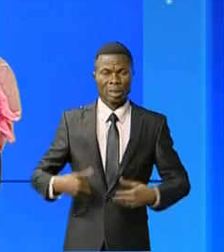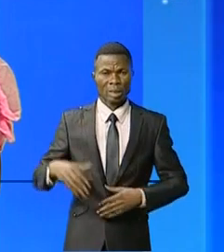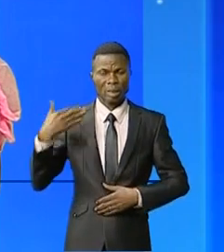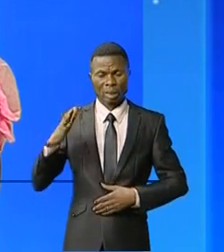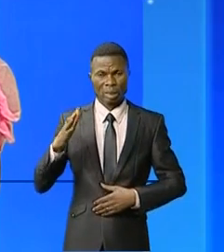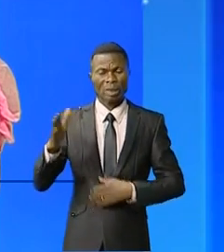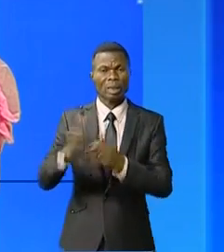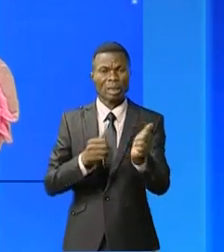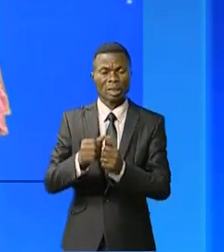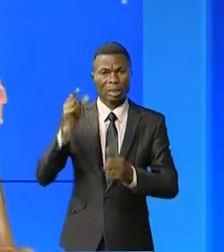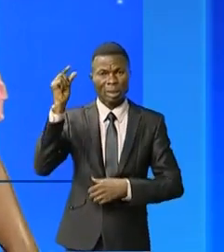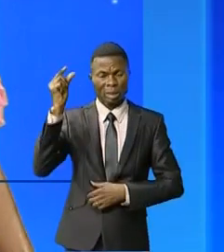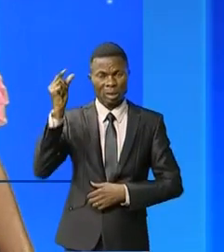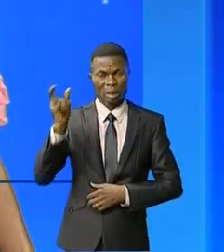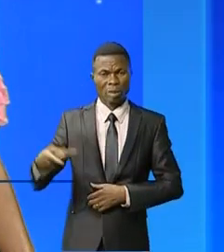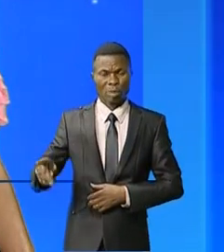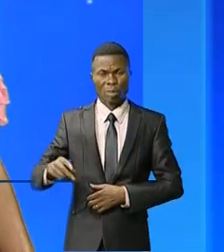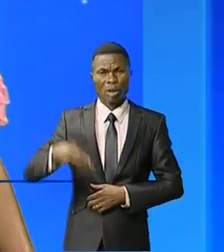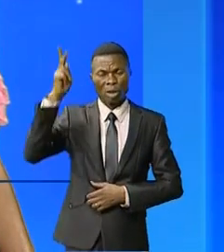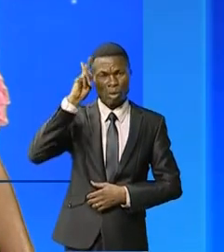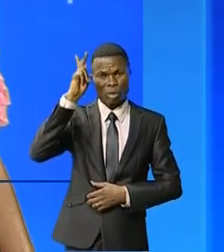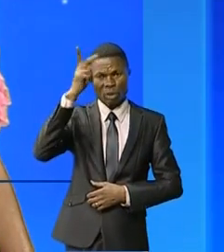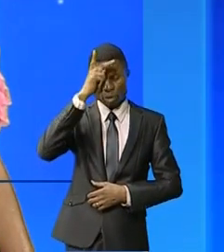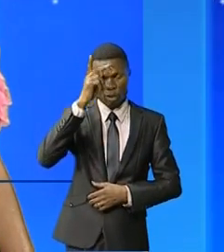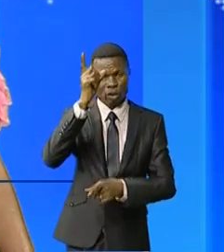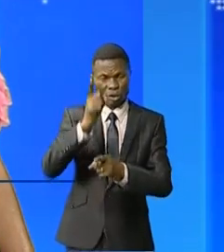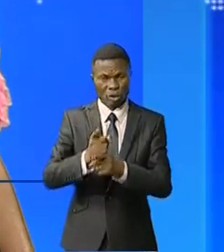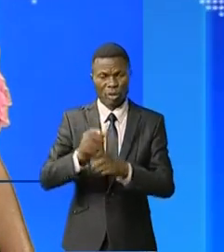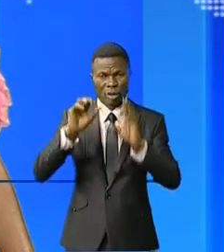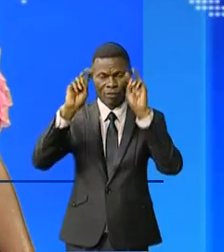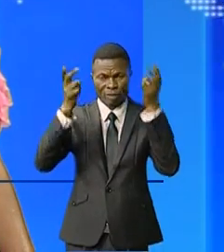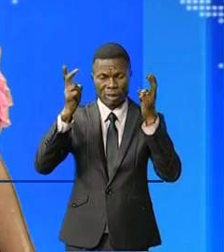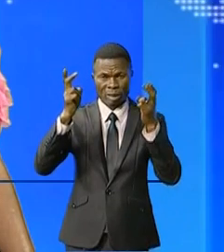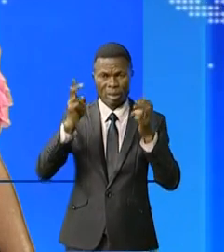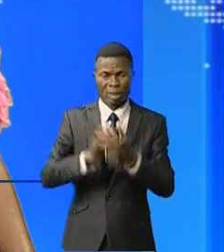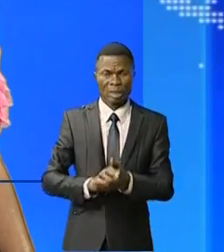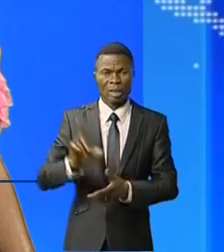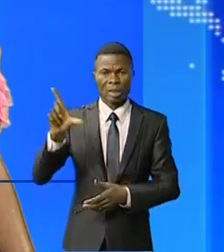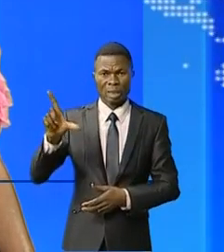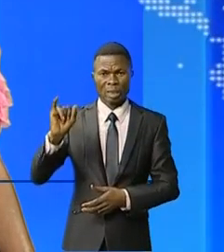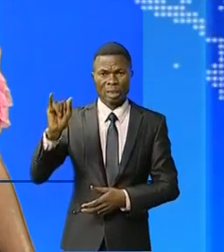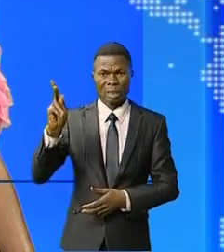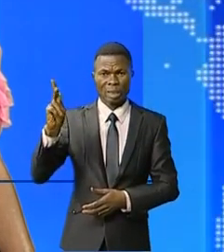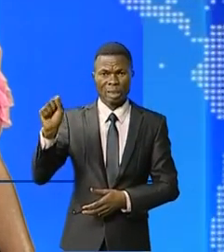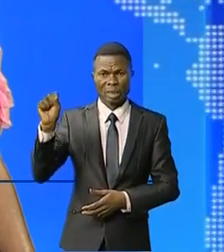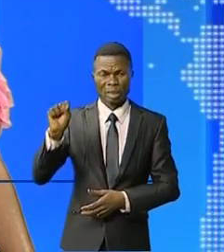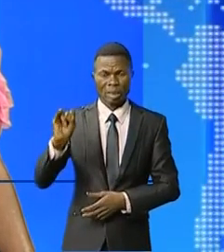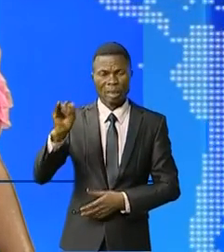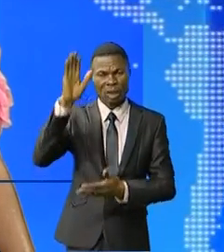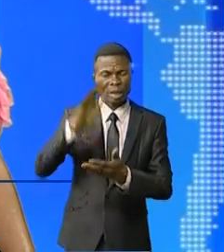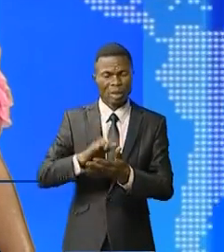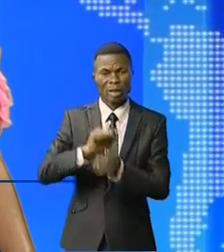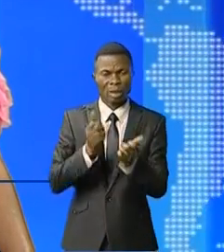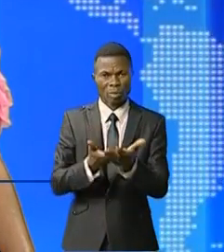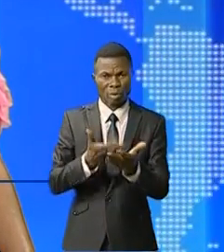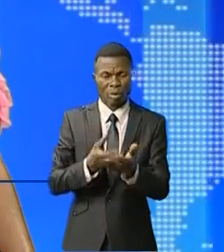pollution minière dans la province du Haut-Katanga, plus précisément dans la ville de Likasi. Comment en diminuer la fréquence?